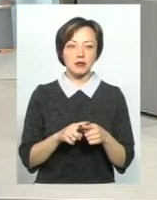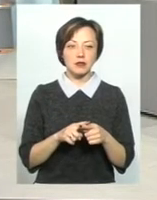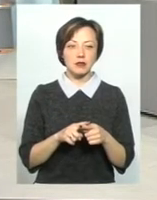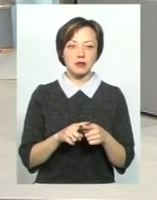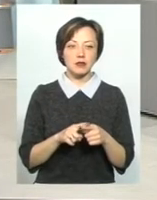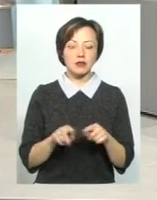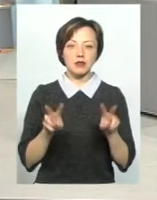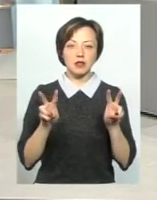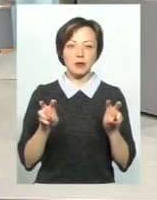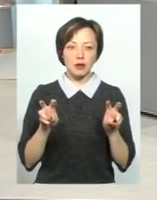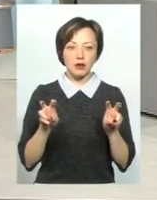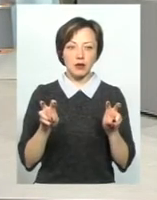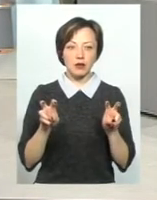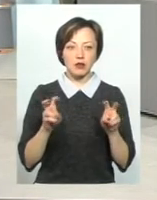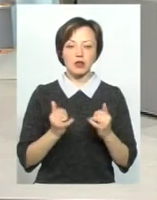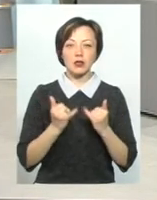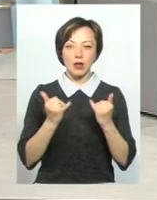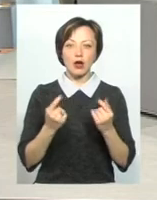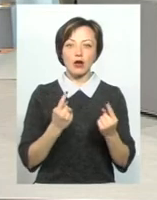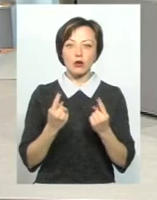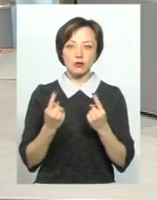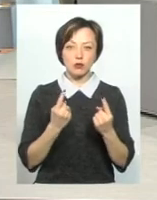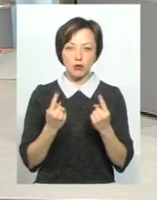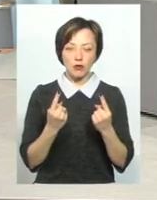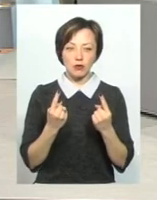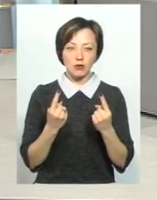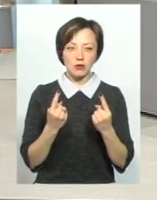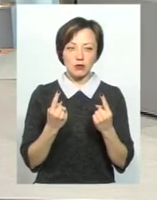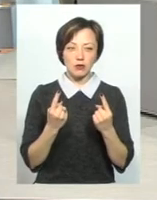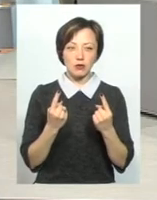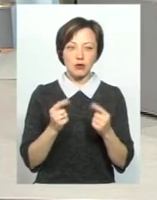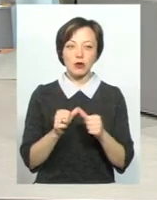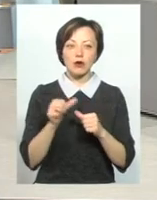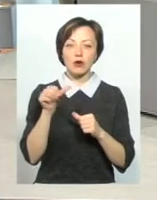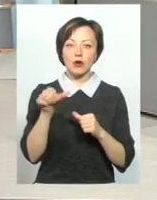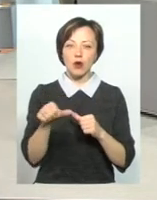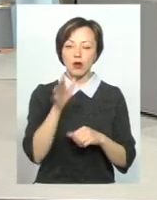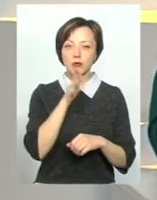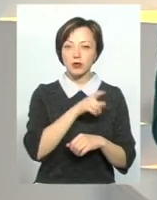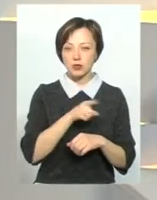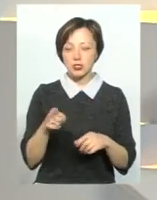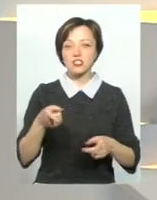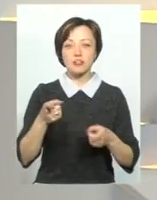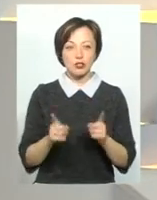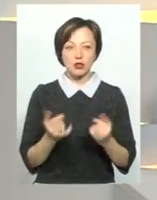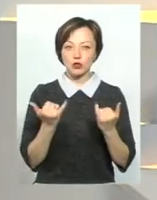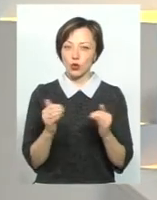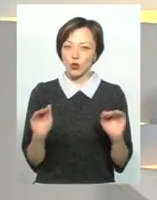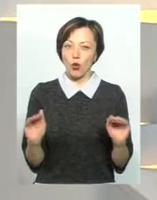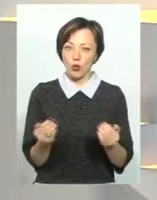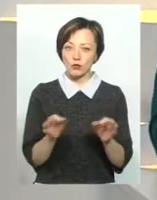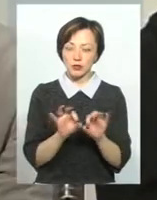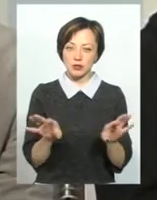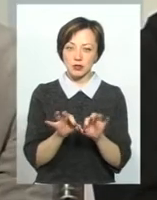це тема для розмови прямо окремого часу. Звичайно, ми сьогодні дуже стисло про це